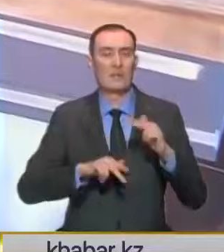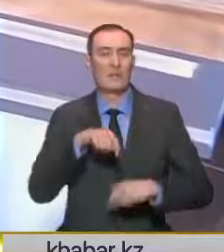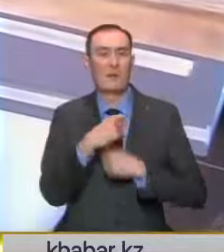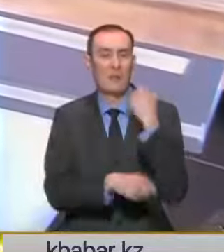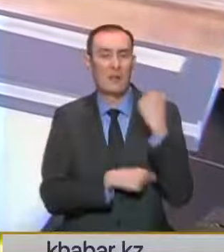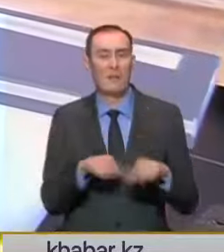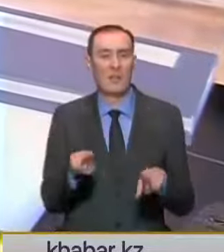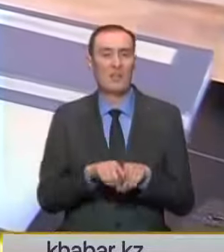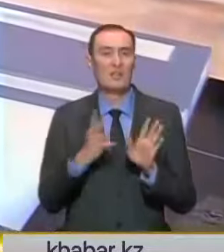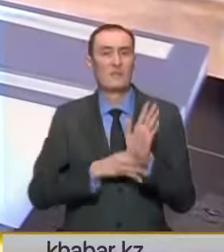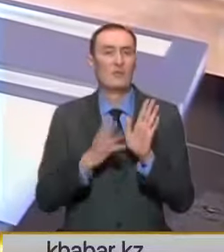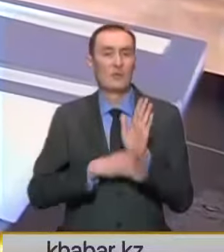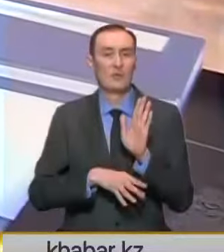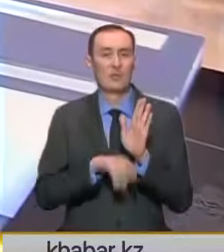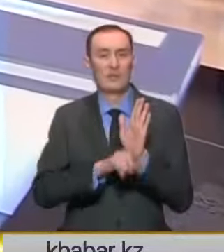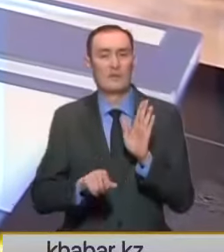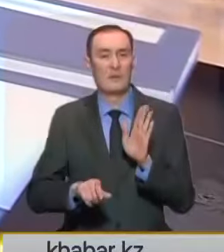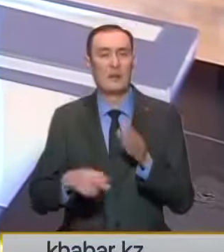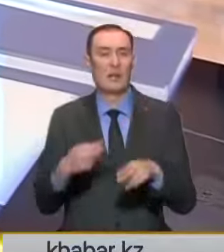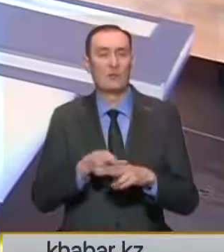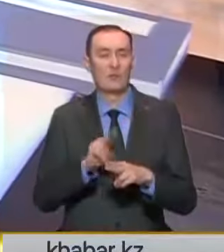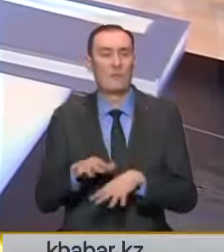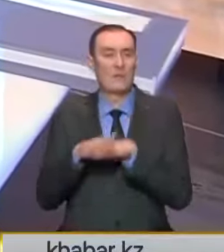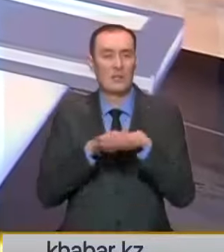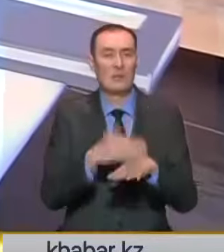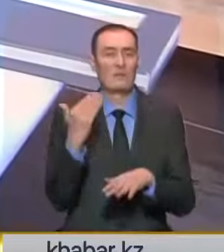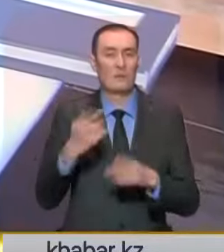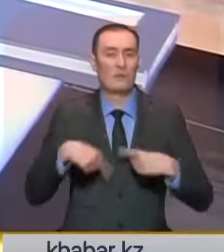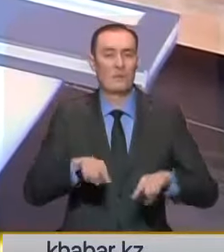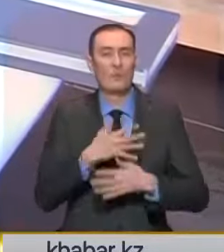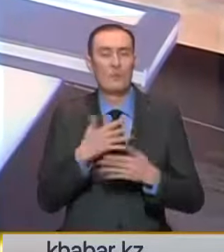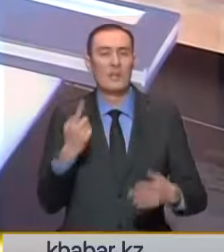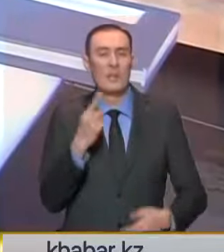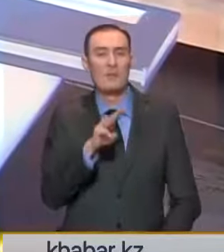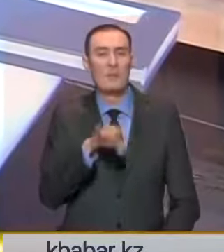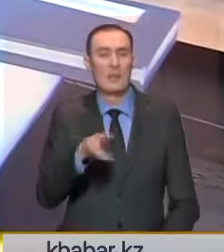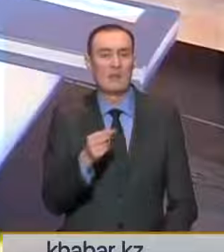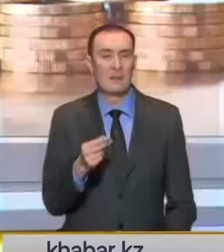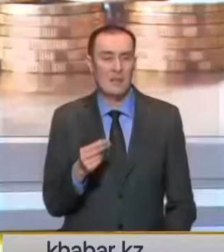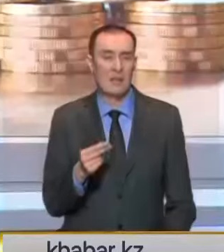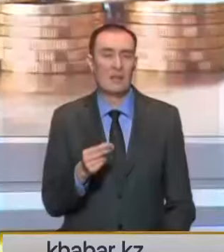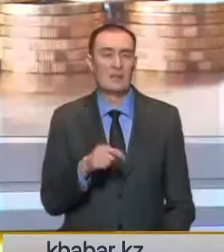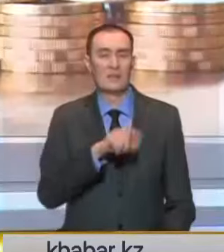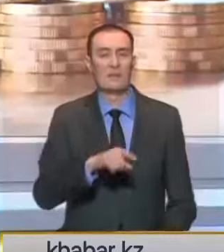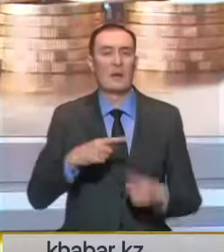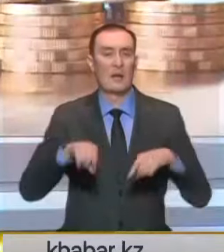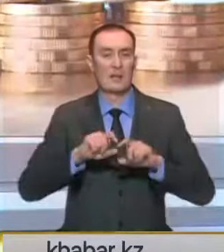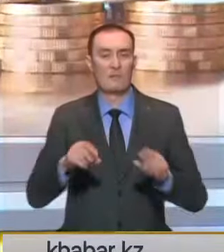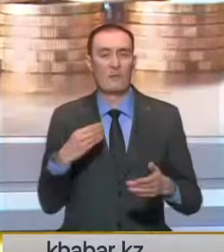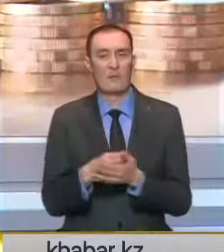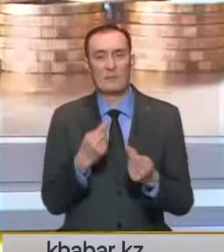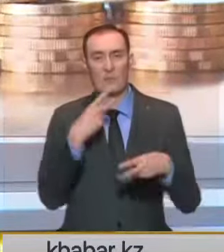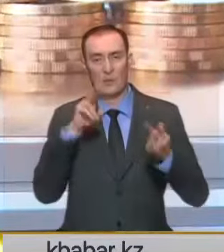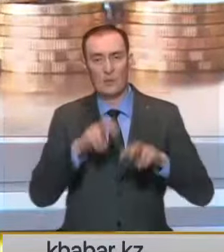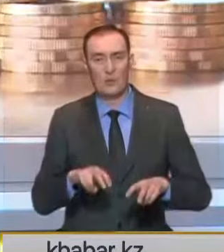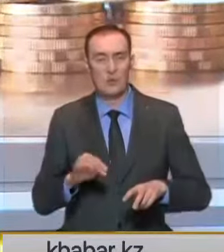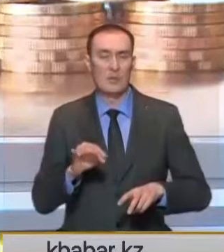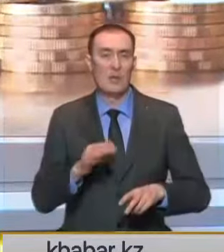также 90 человек, которые вложили в ее фирмы больше миллиарда тенге. Сотрудники агентства по финмониторингу